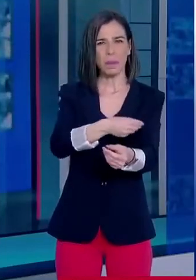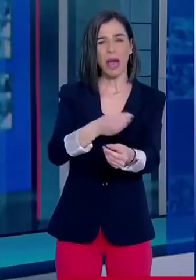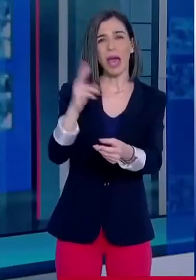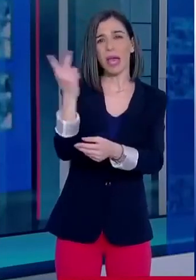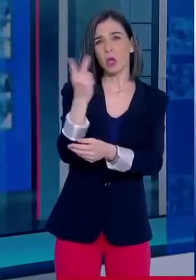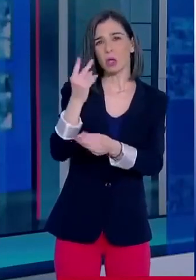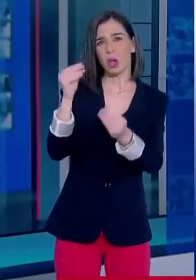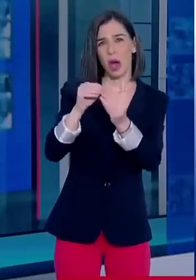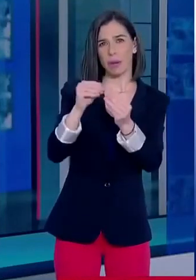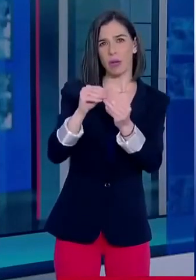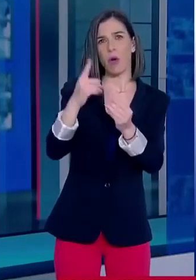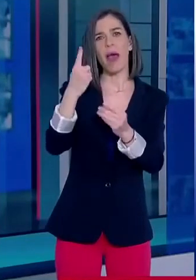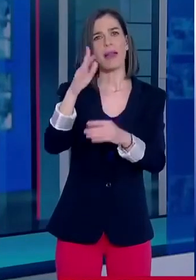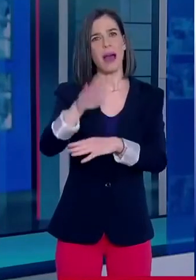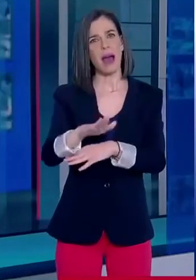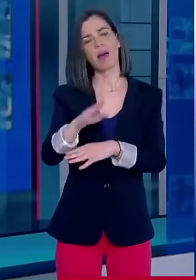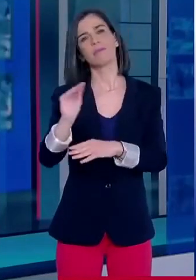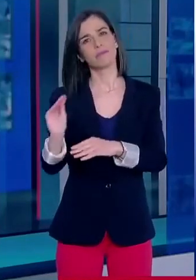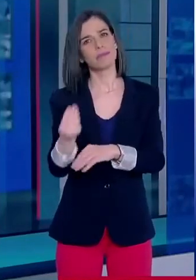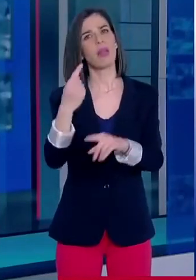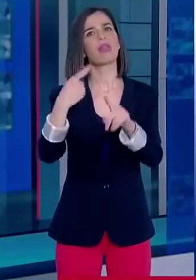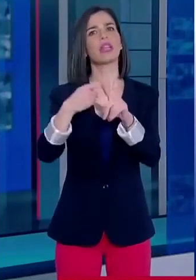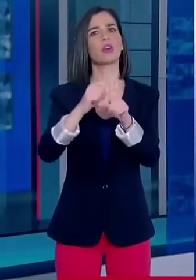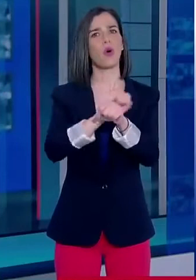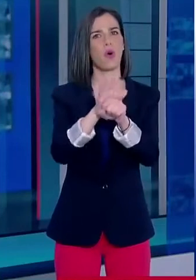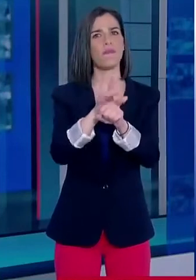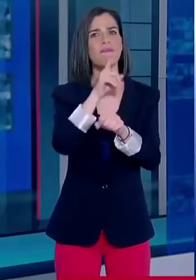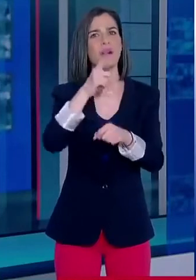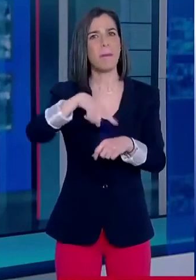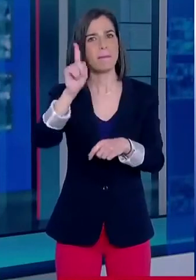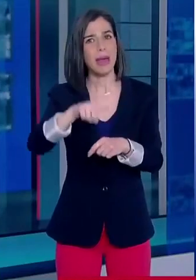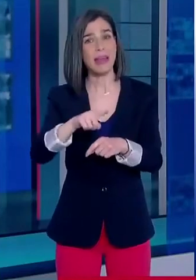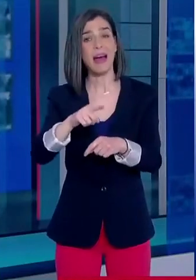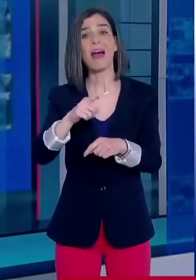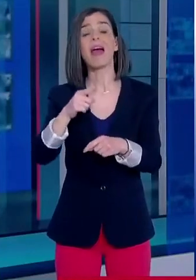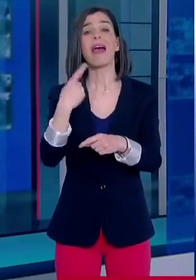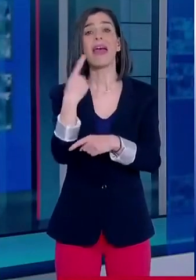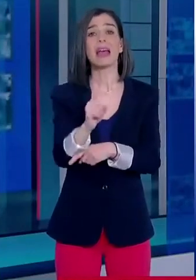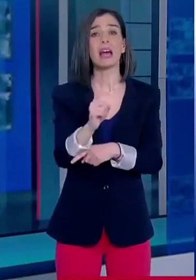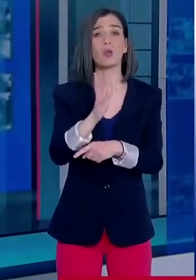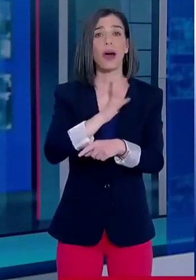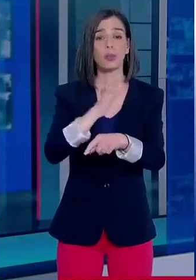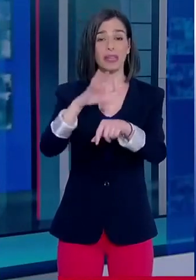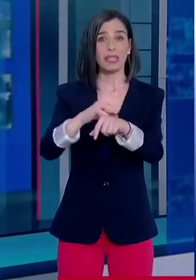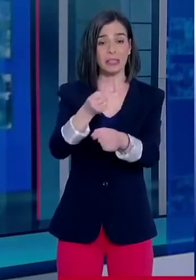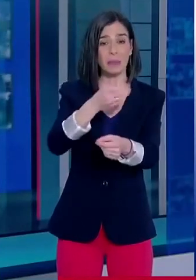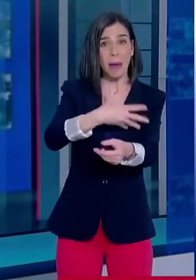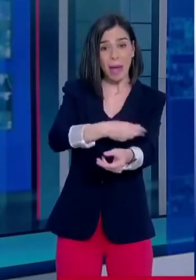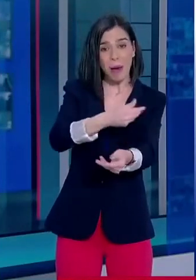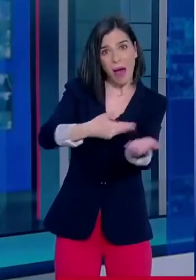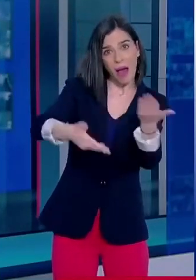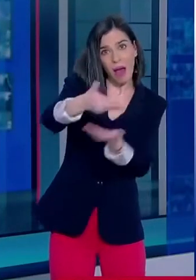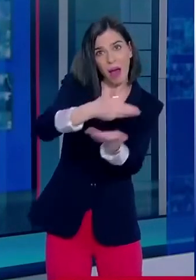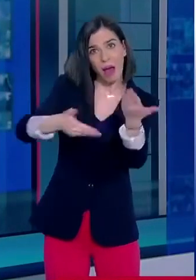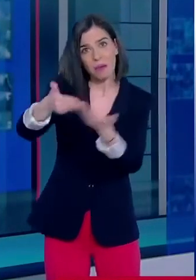Απριλίου, Συνοδός Παιδιού βγήκε θετική στην COVID-19. Εκείνη την ημέρα μεταγγίστηκαν 100 ασθενείς σε μικρή απόσταση ο ένας από τον άλλον.